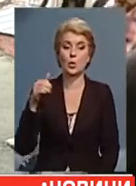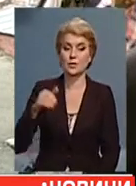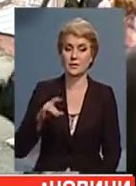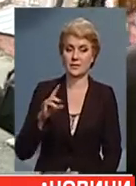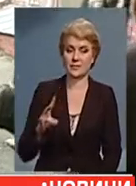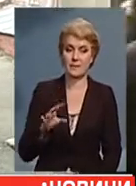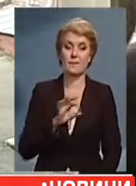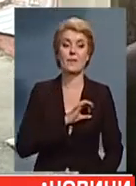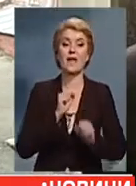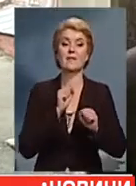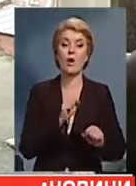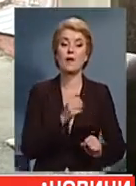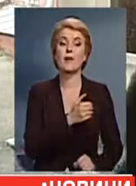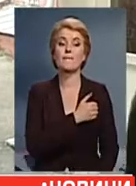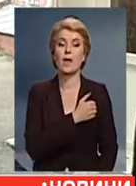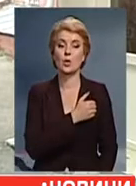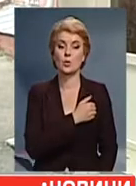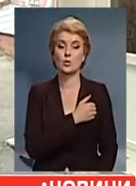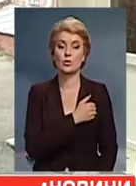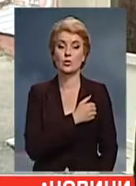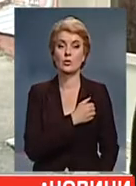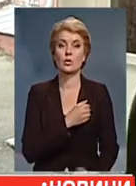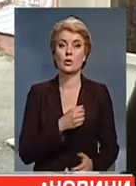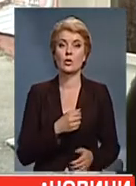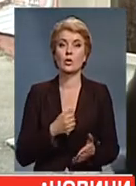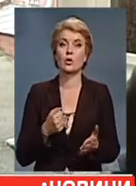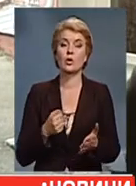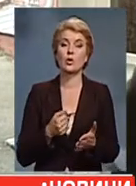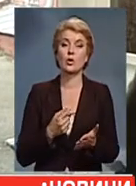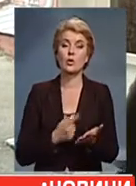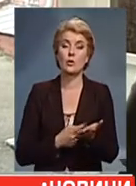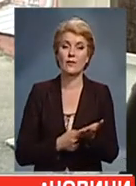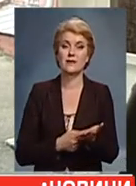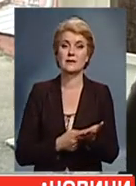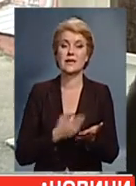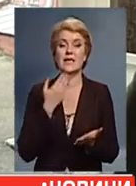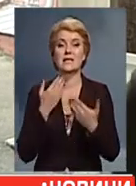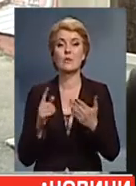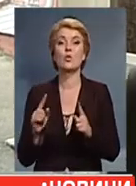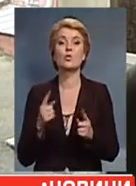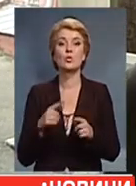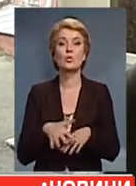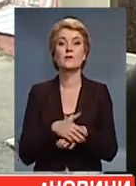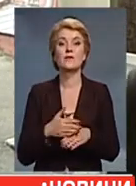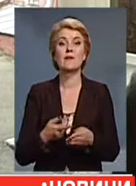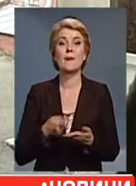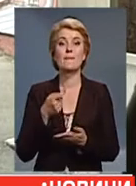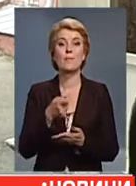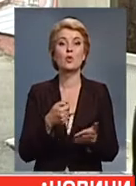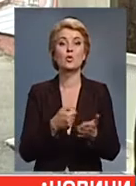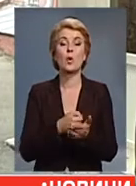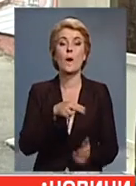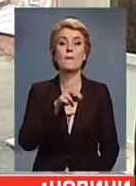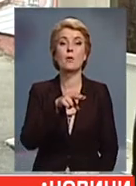Адвокати прагнуть довести і запитують, чому саме цивільні позови висунуті до